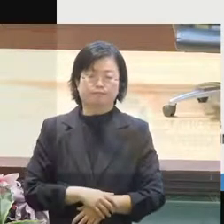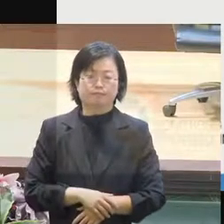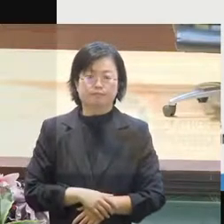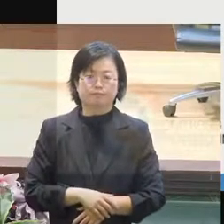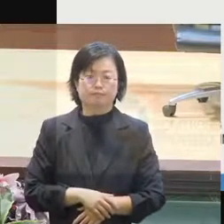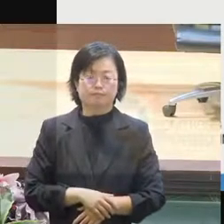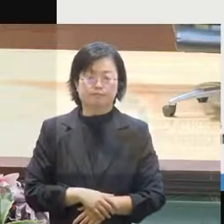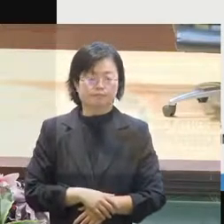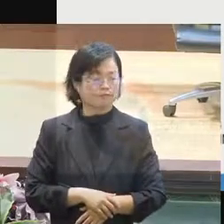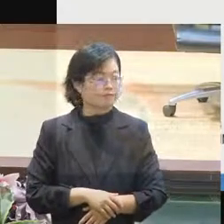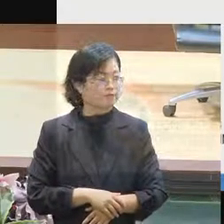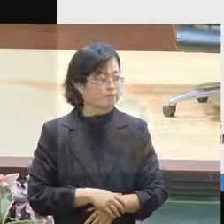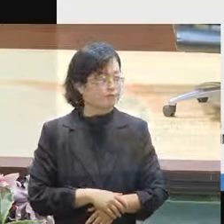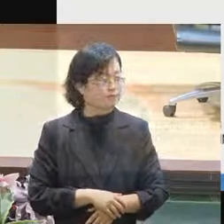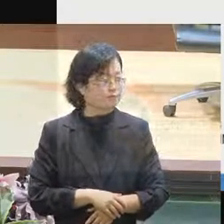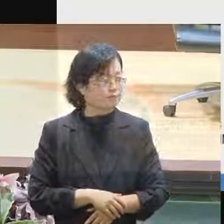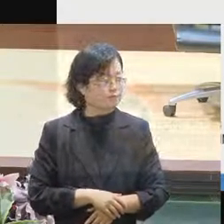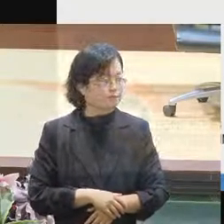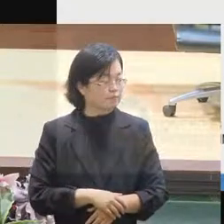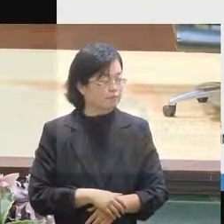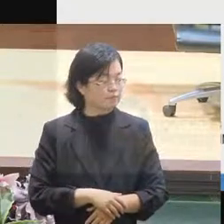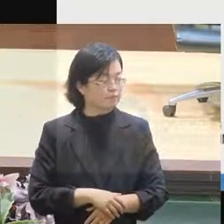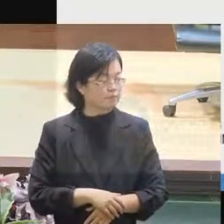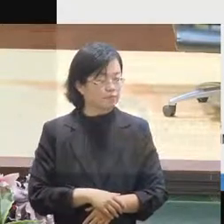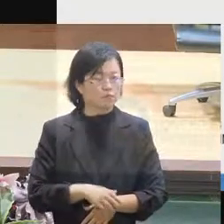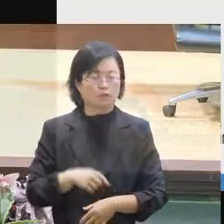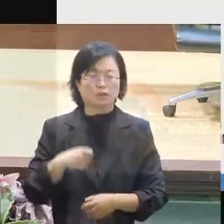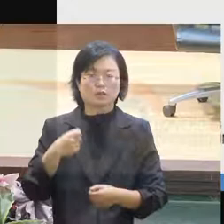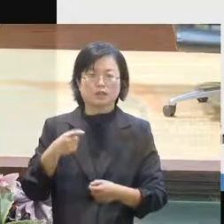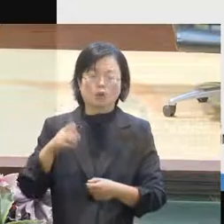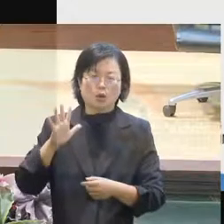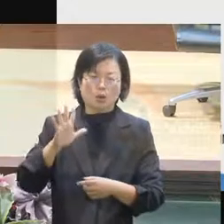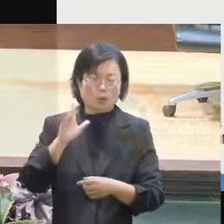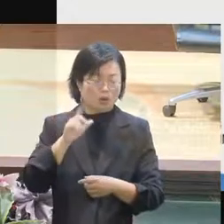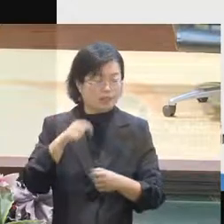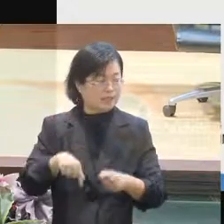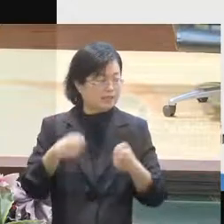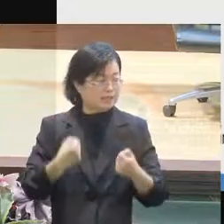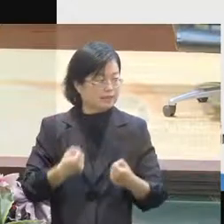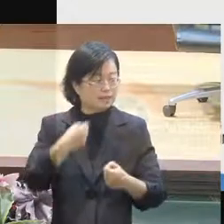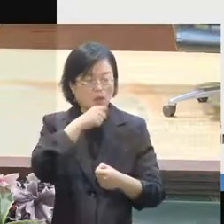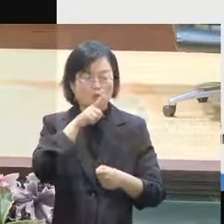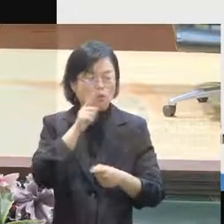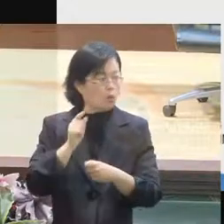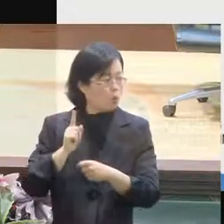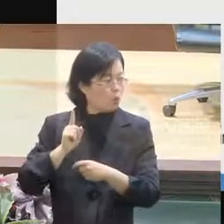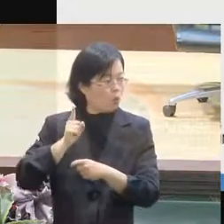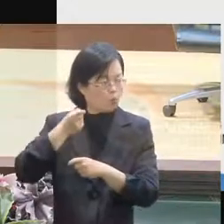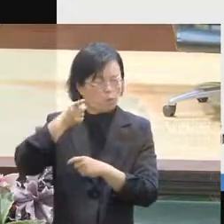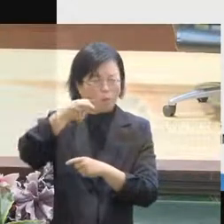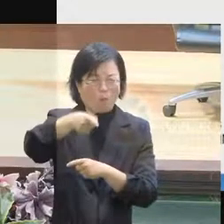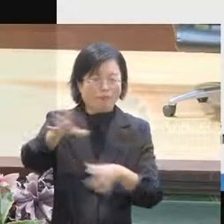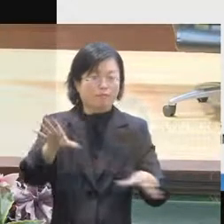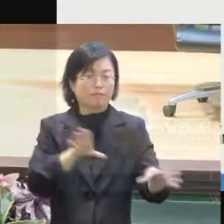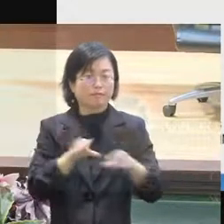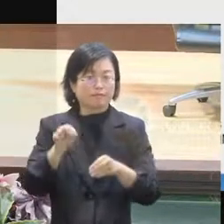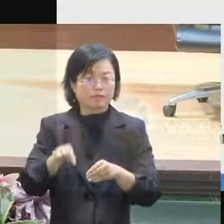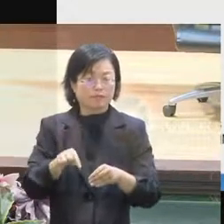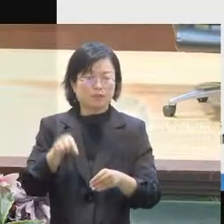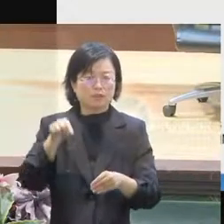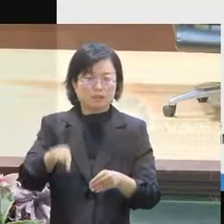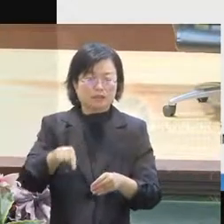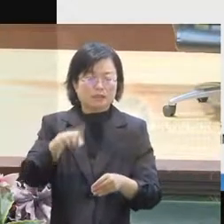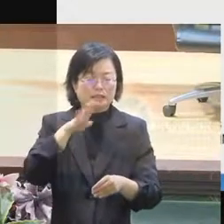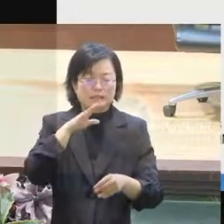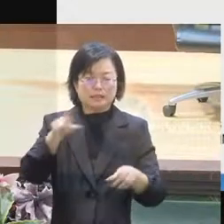metadata，在台湾叫做原资料。所谓原资料就是去描述一个资料的它是什么时候